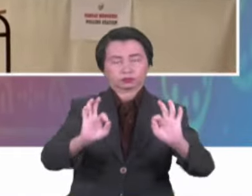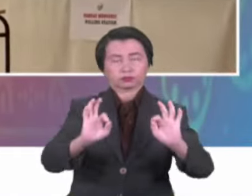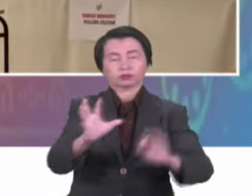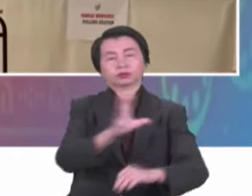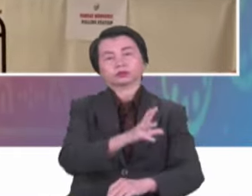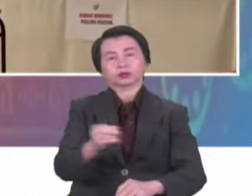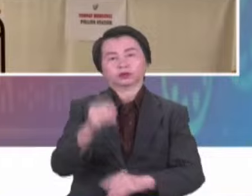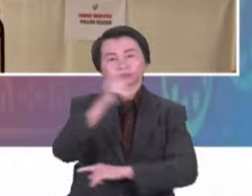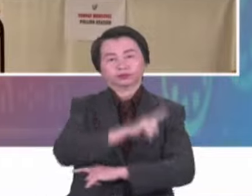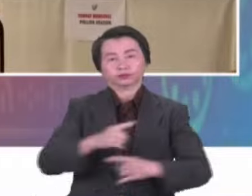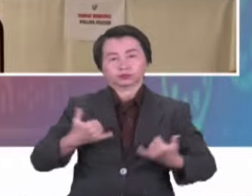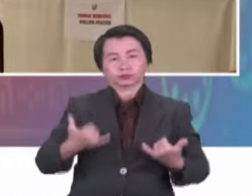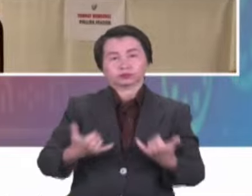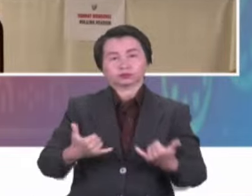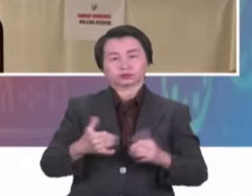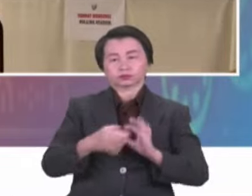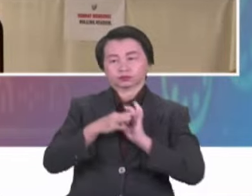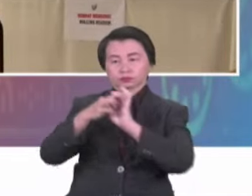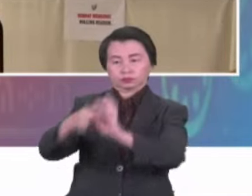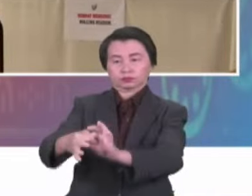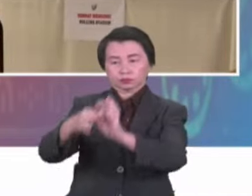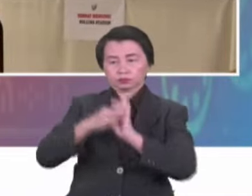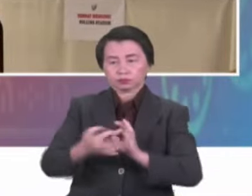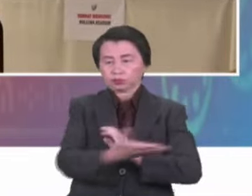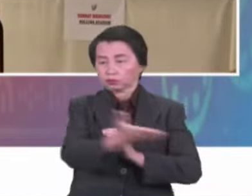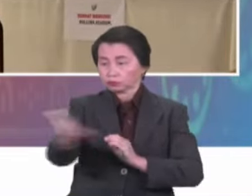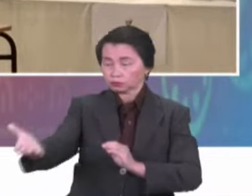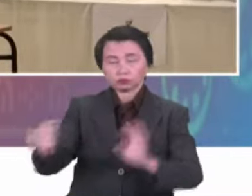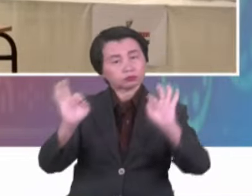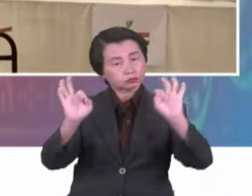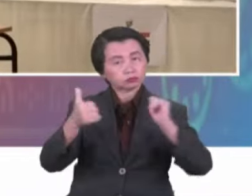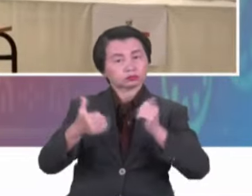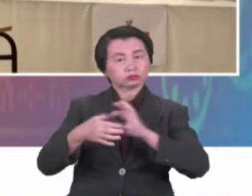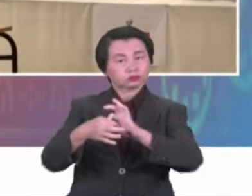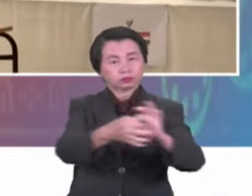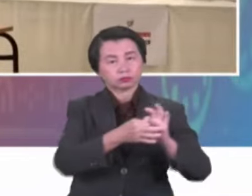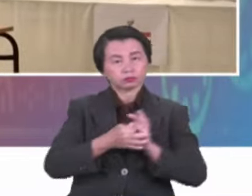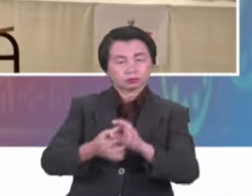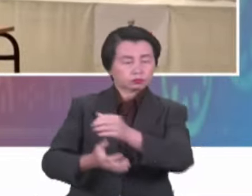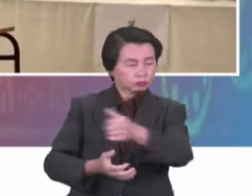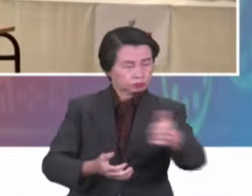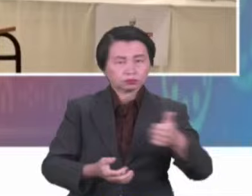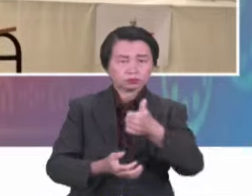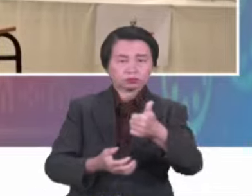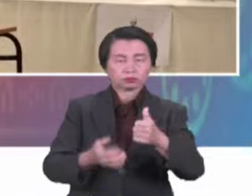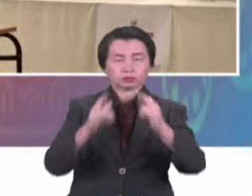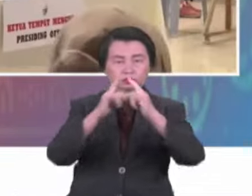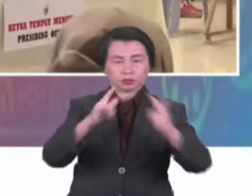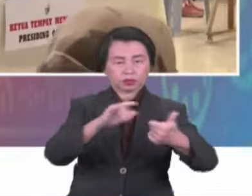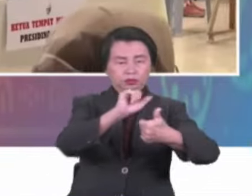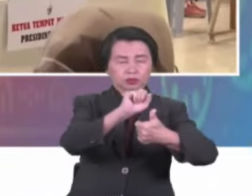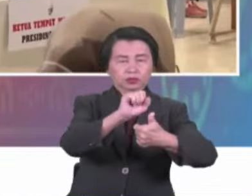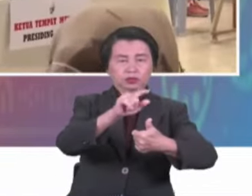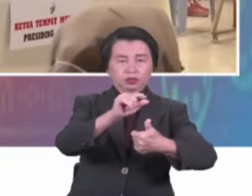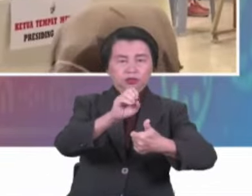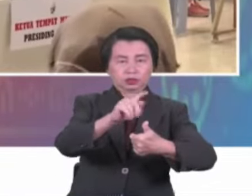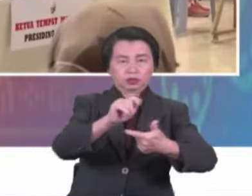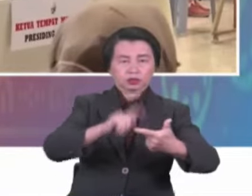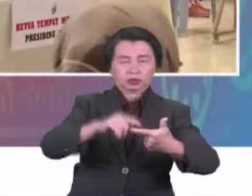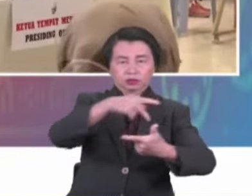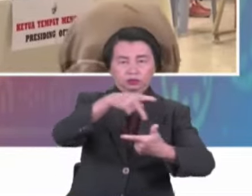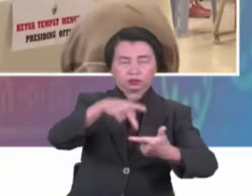Dan hari ini kerjasama yang diberikan oleh semua pihak pun amat baik, terutamanya daripada kem Segenting,